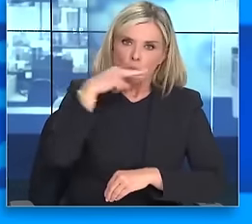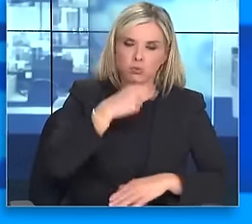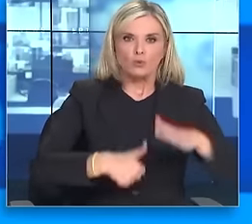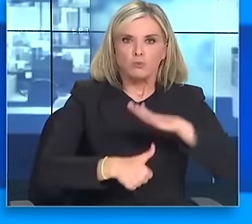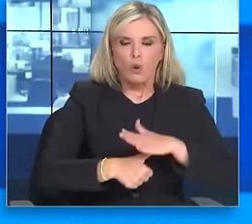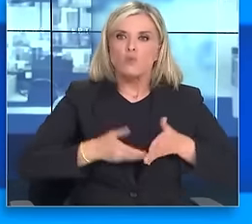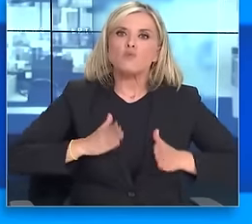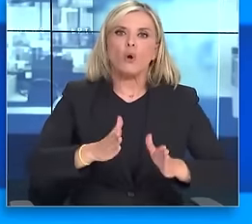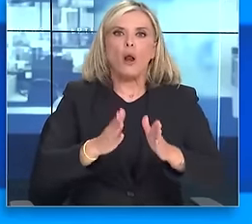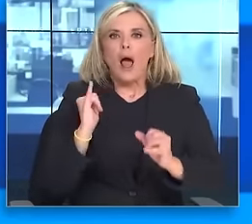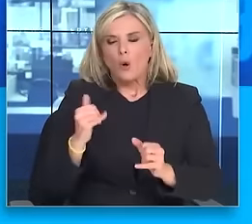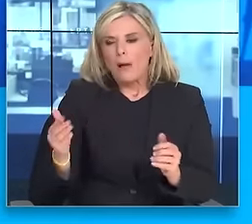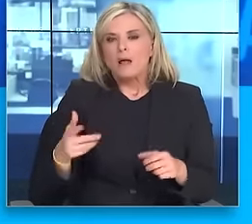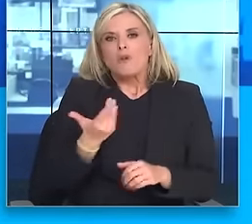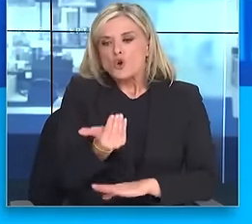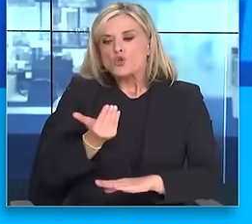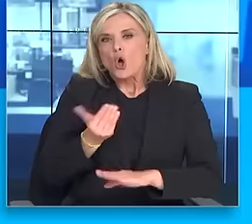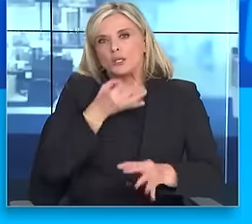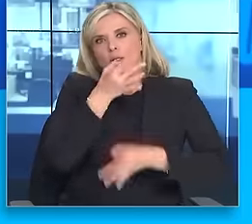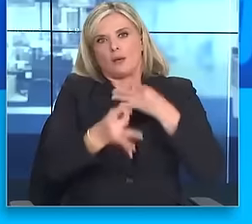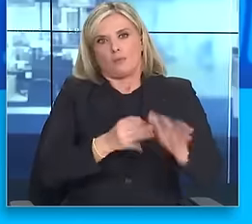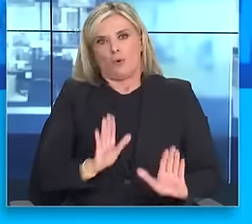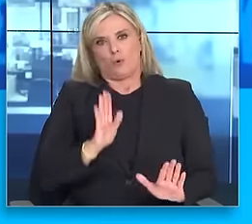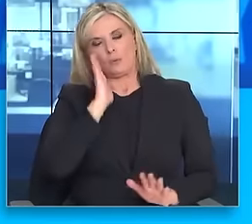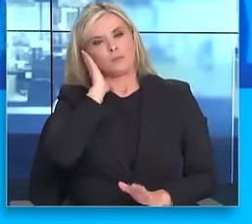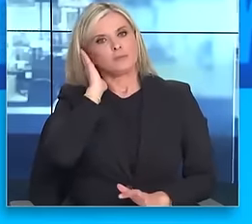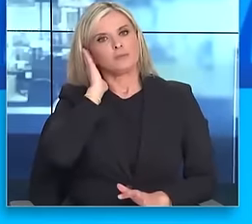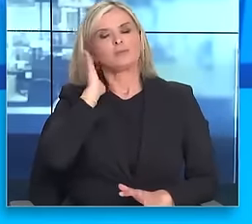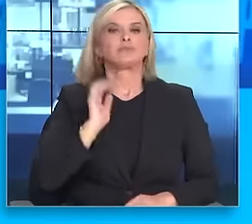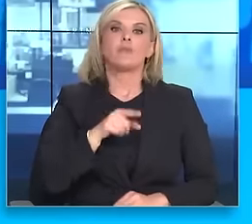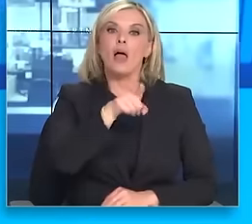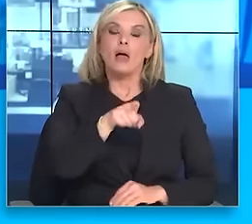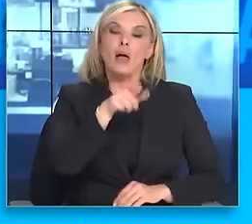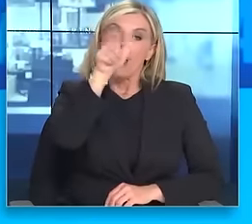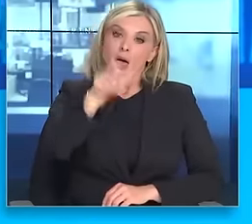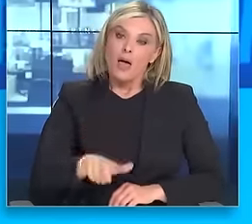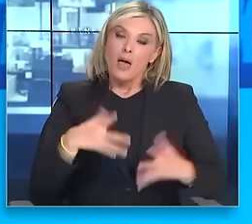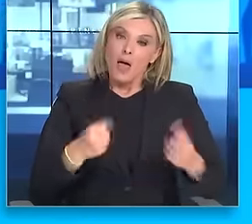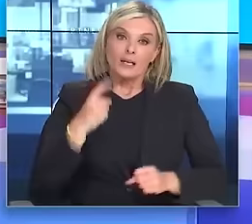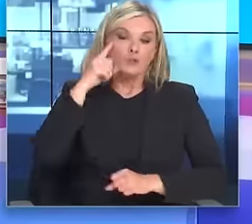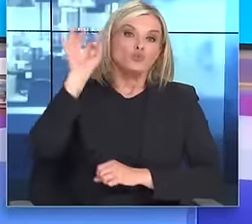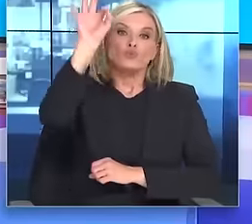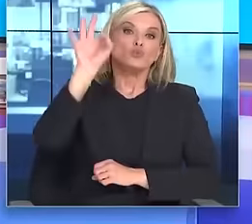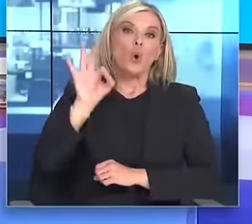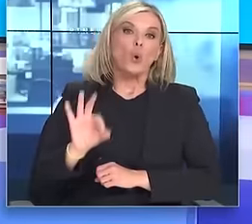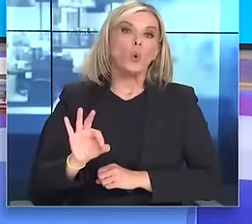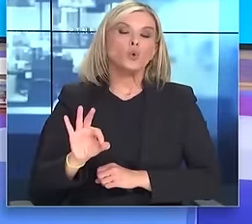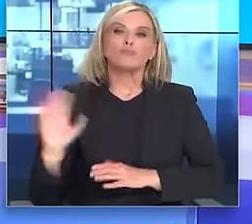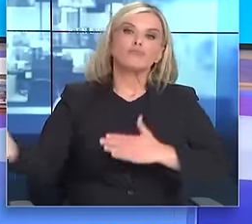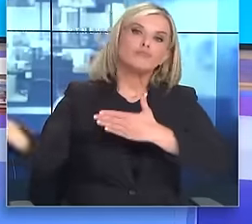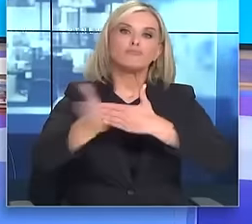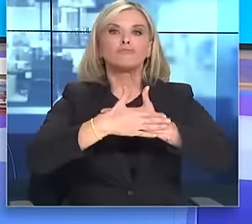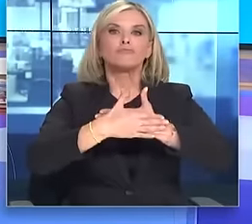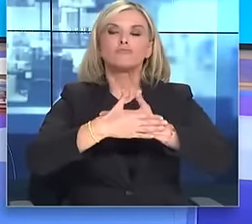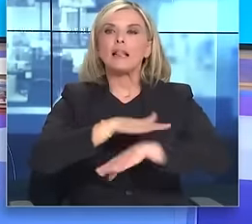κάνει με το αν έχετε θέσει κάποιους στόχους και σε προσωπικό επίπεδο και σε πολιτικό και αν θεωρείτε πως θα κλείσετε ένα κύκλο, αν θα έχετε ολοκληρώσει κάποιο έχει